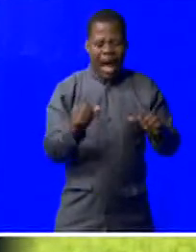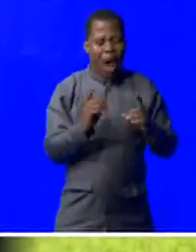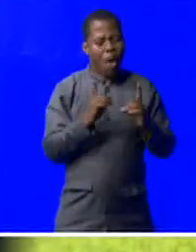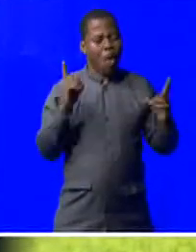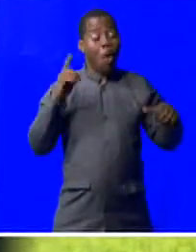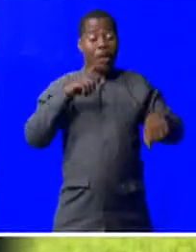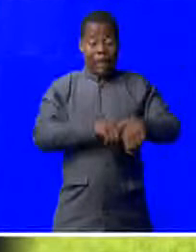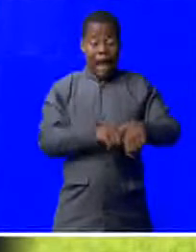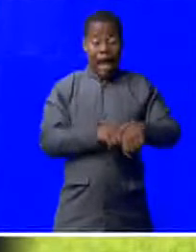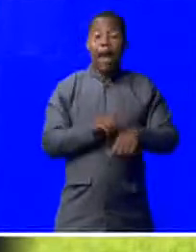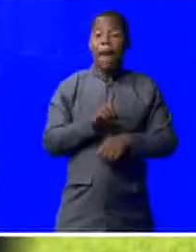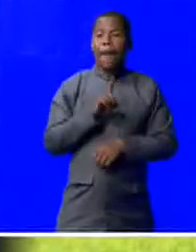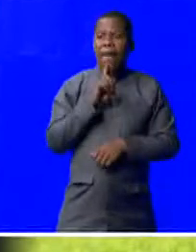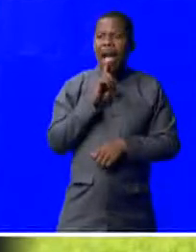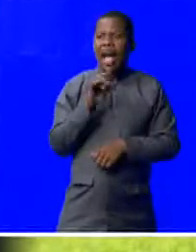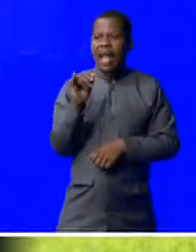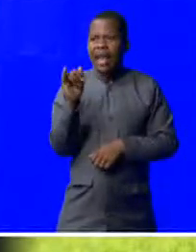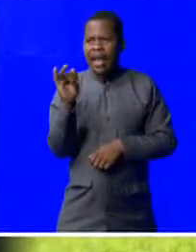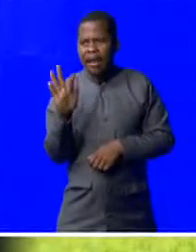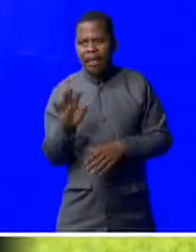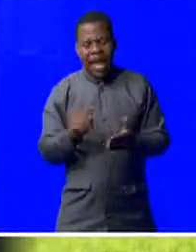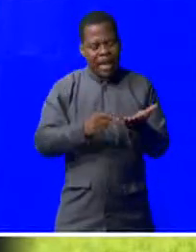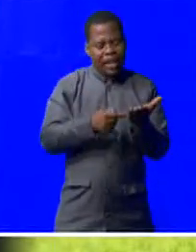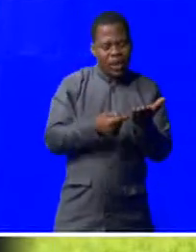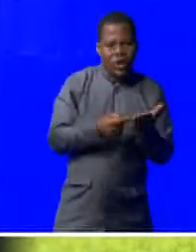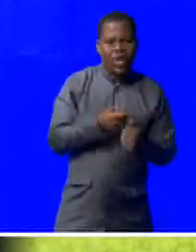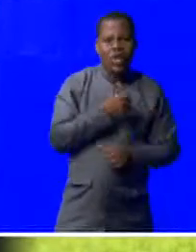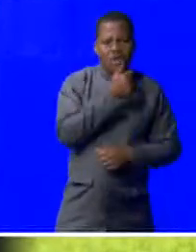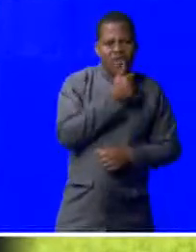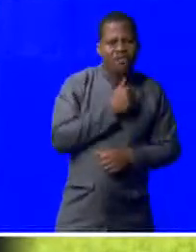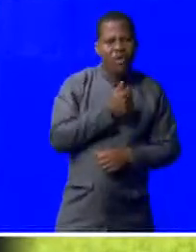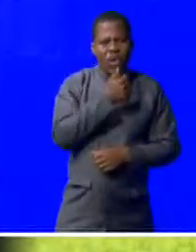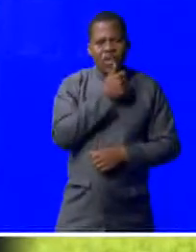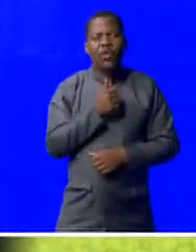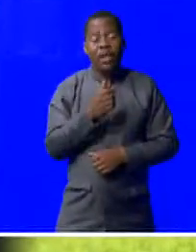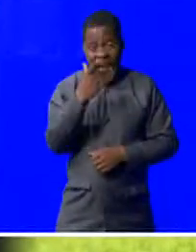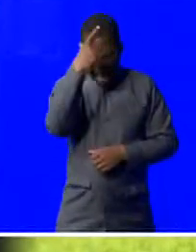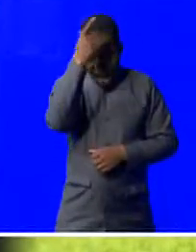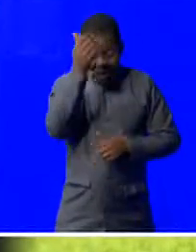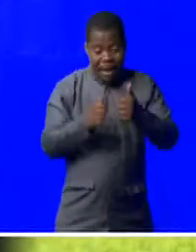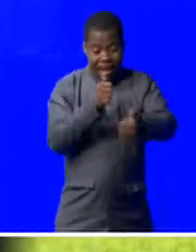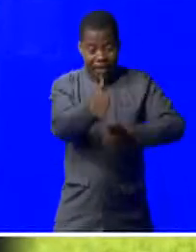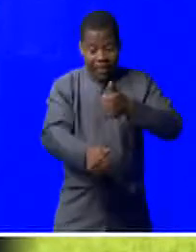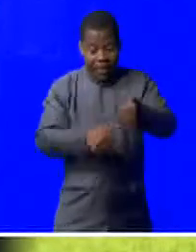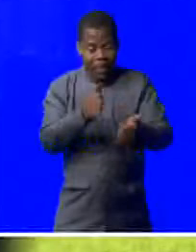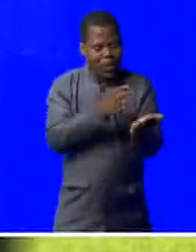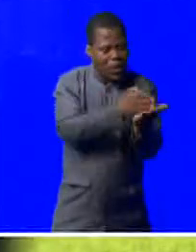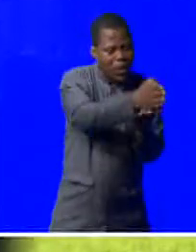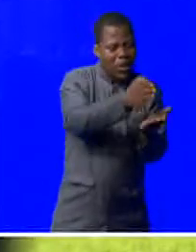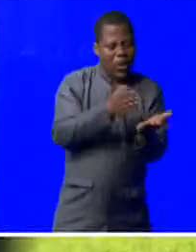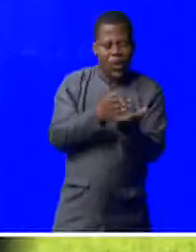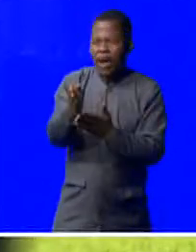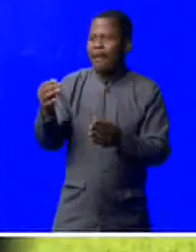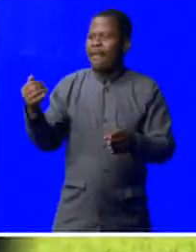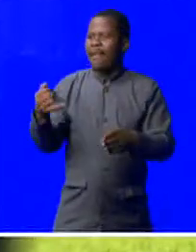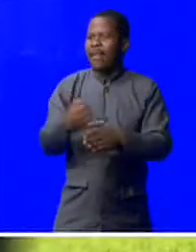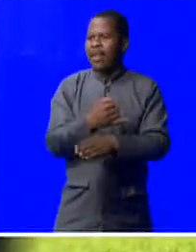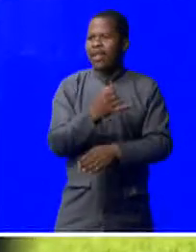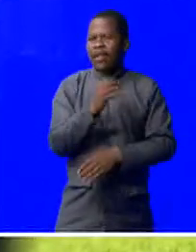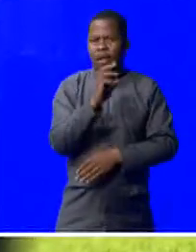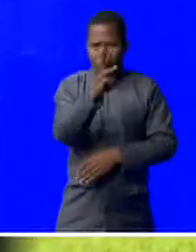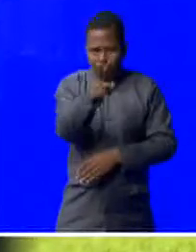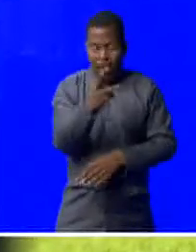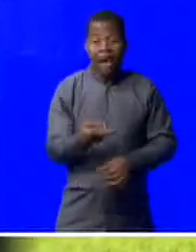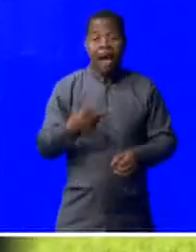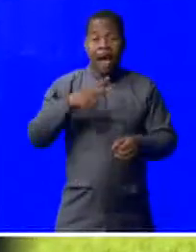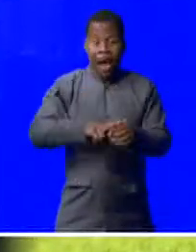technology la eku deliver ema services a government utawuthola ukuthi government uyakwazi